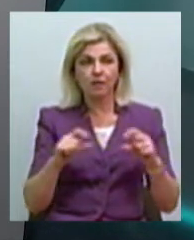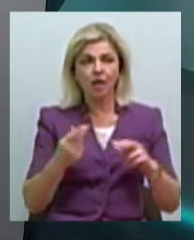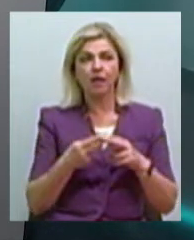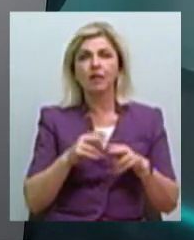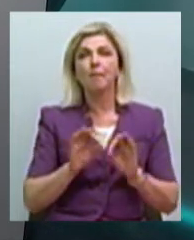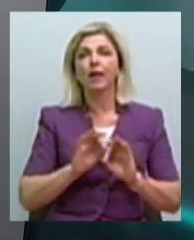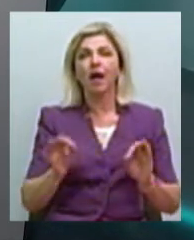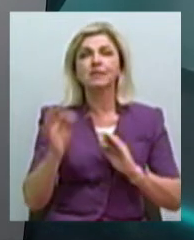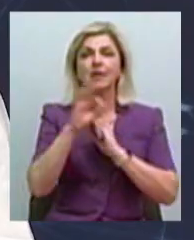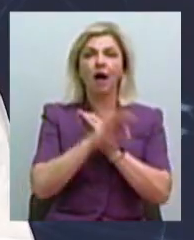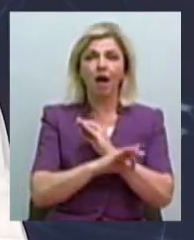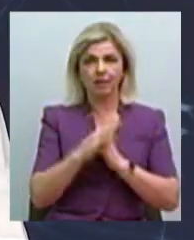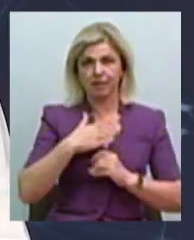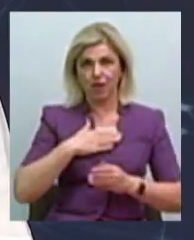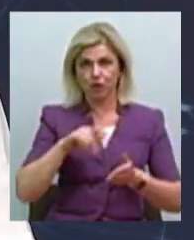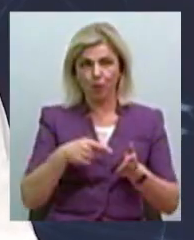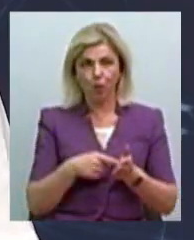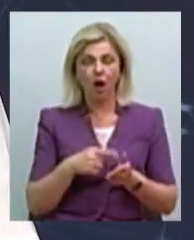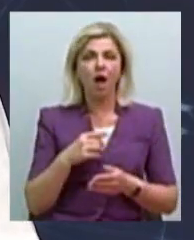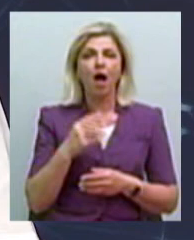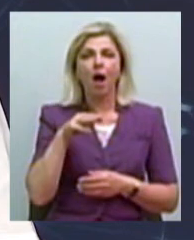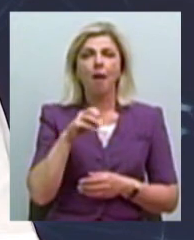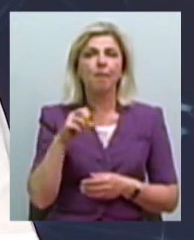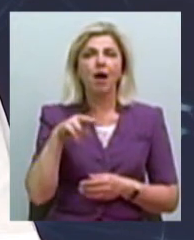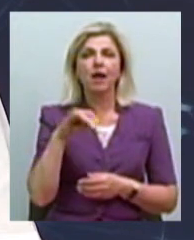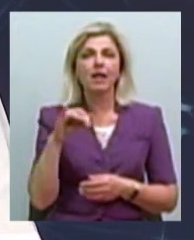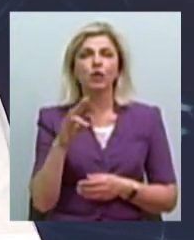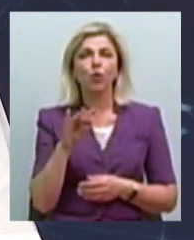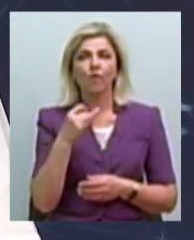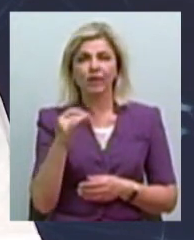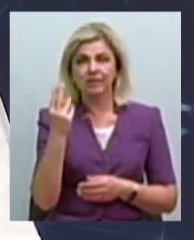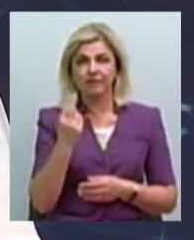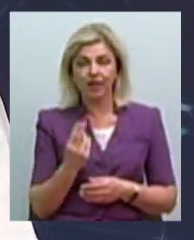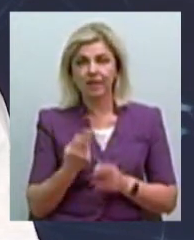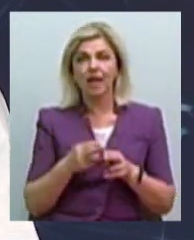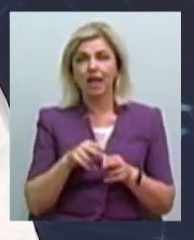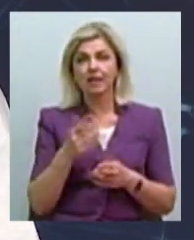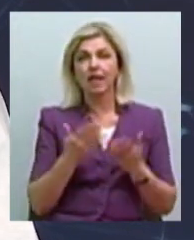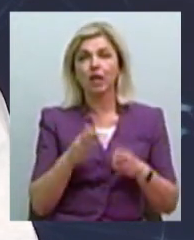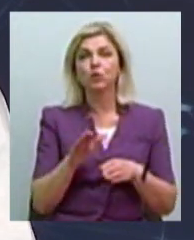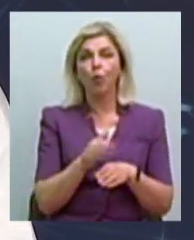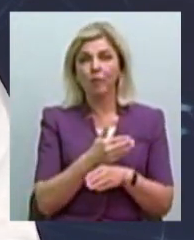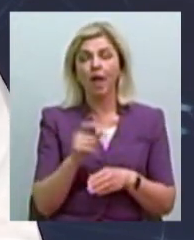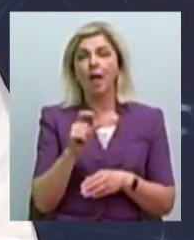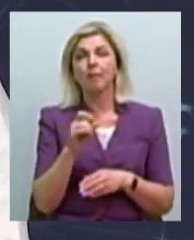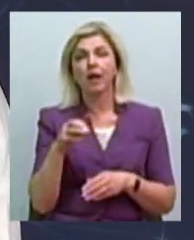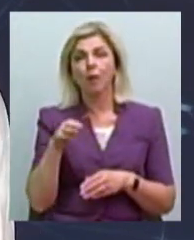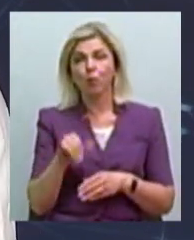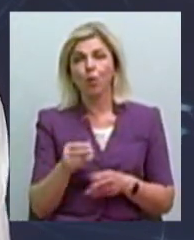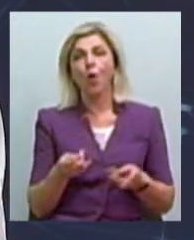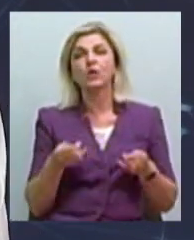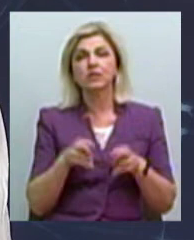нашем городе, все это знают. Рассветы, вот, да. Да, малиновые такие закаты и рассветы. То если даже мы уберем эмблему и оставим